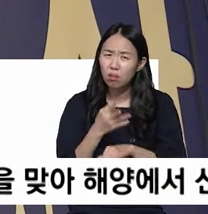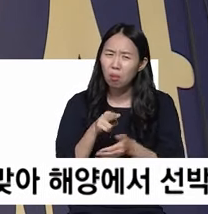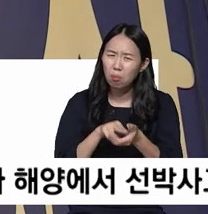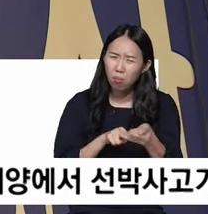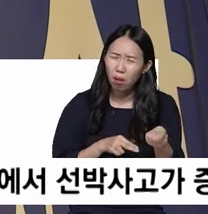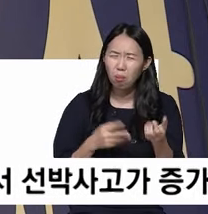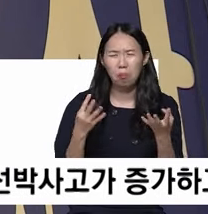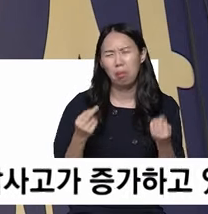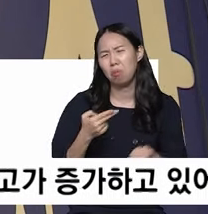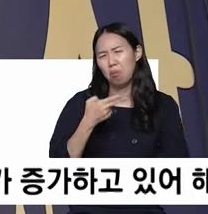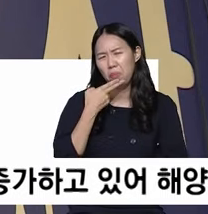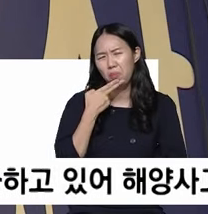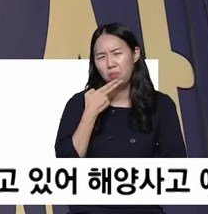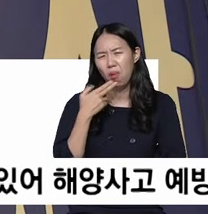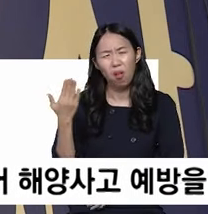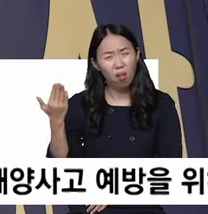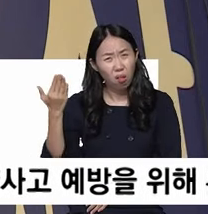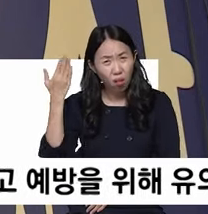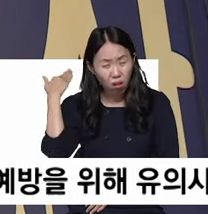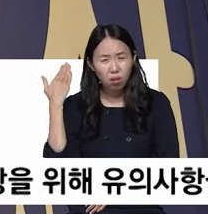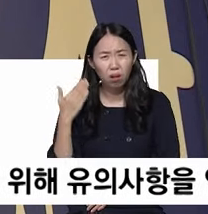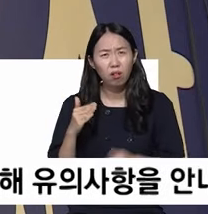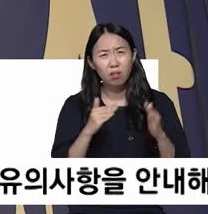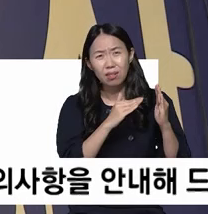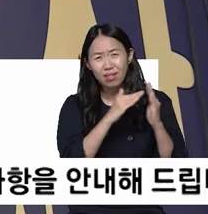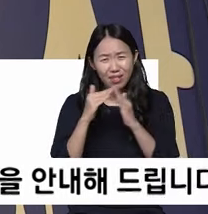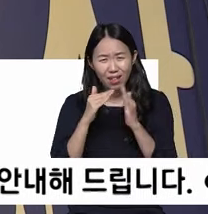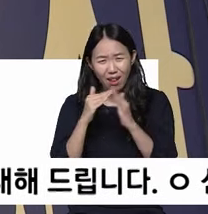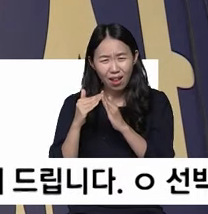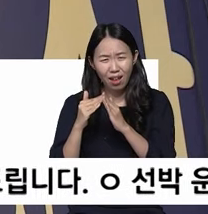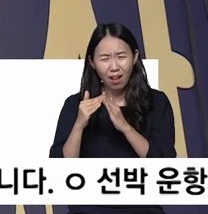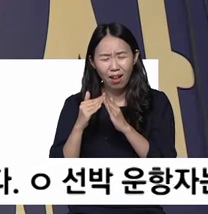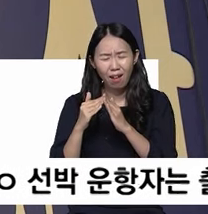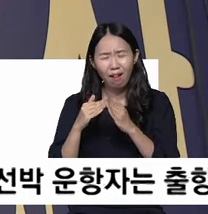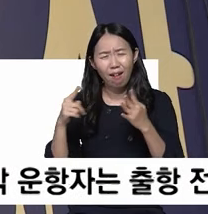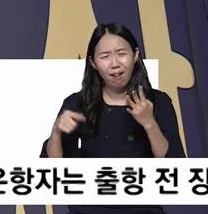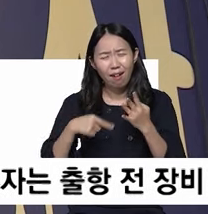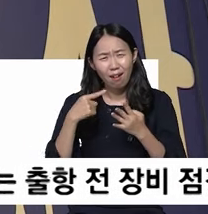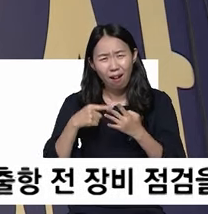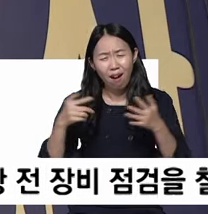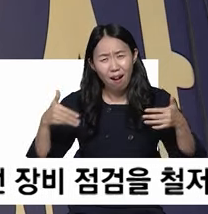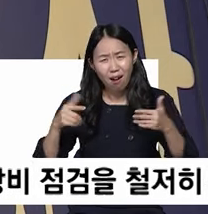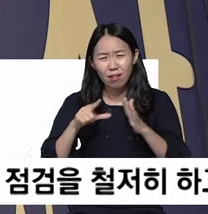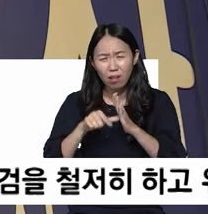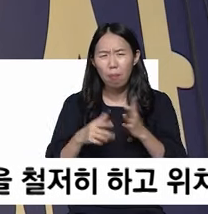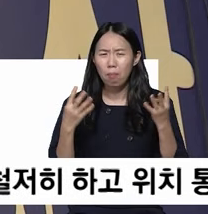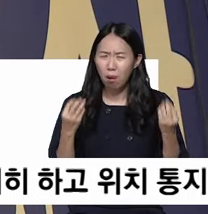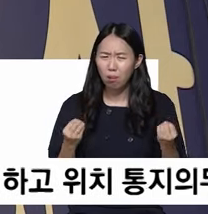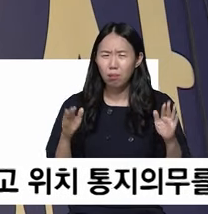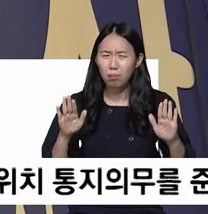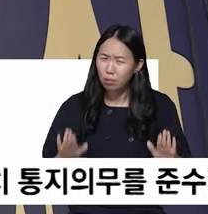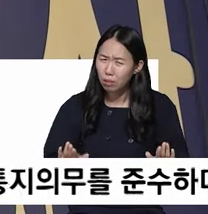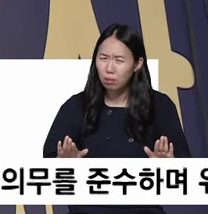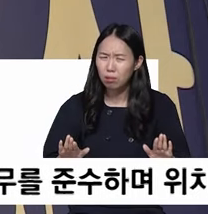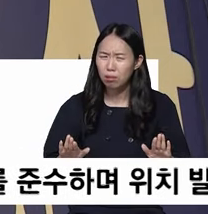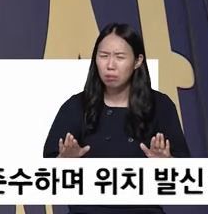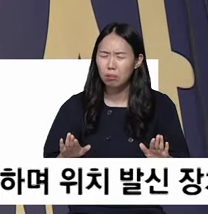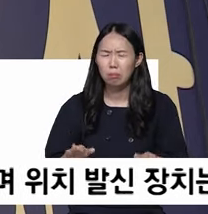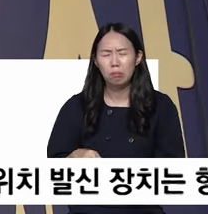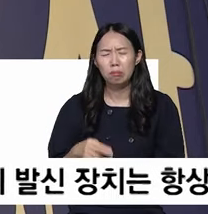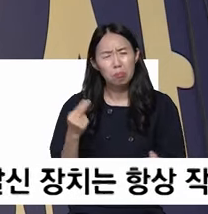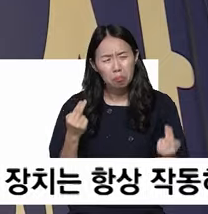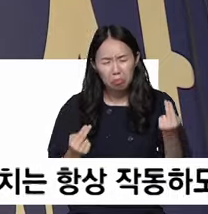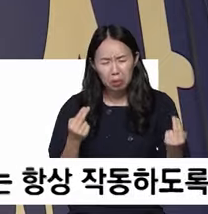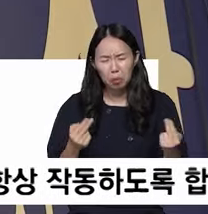않고 있습니다. 그래서 옛날에는 이사철이면은 굉장히 거래들이 많이 이루어졌는데 지금은 그런